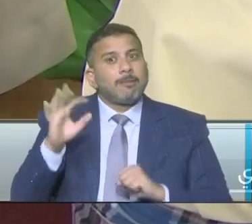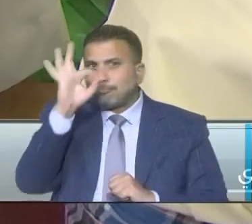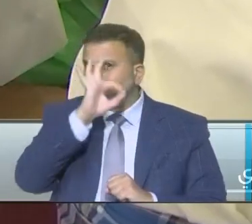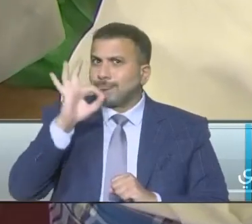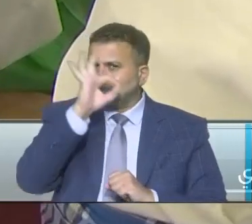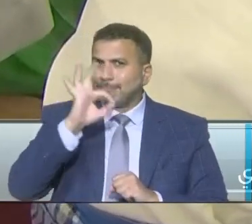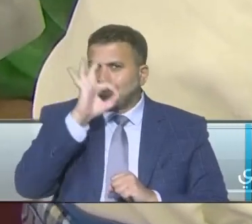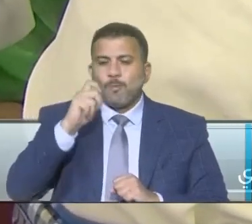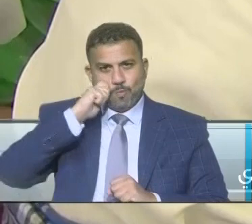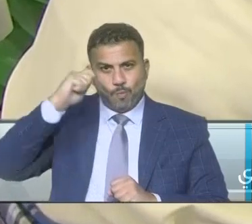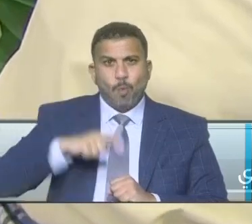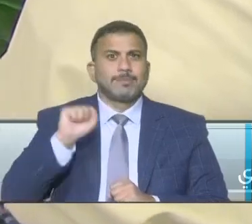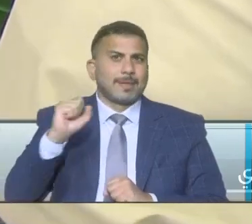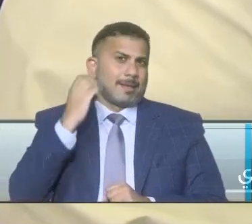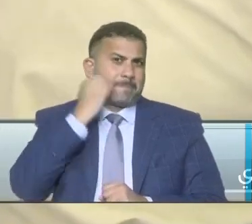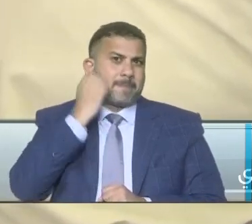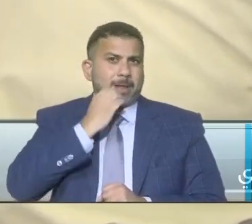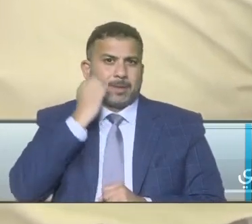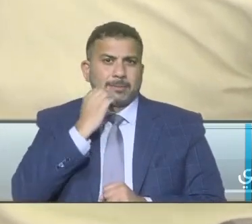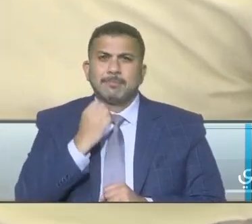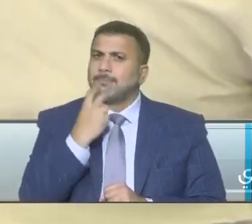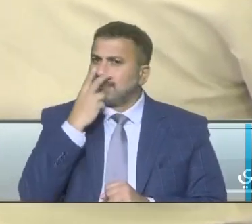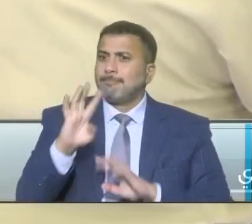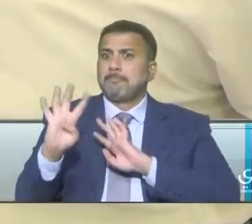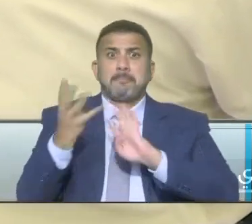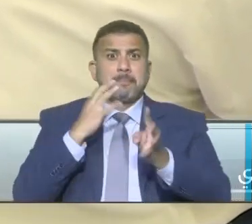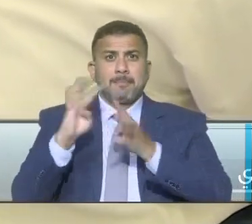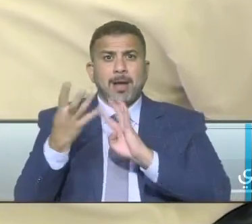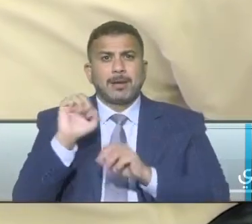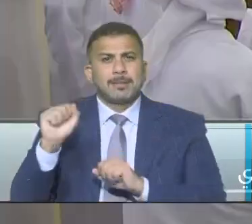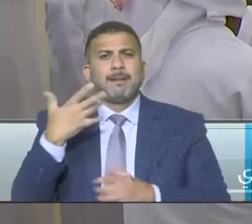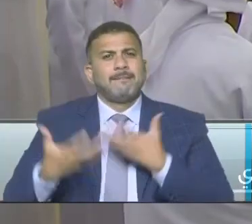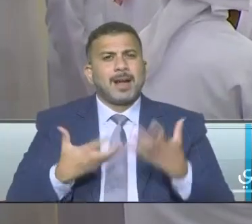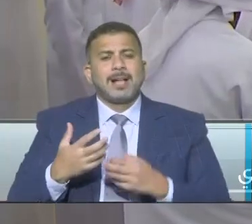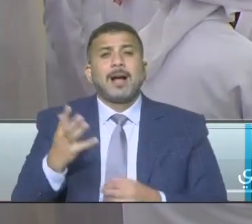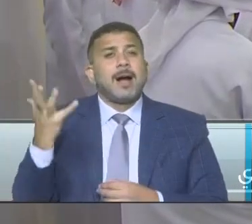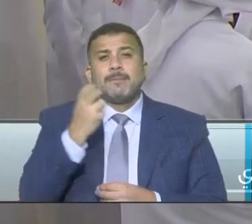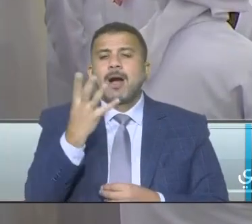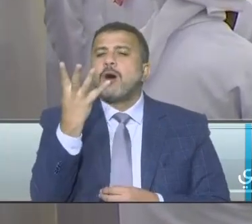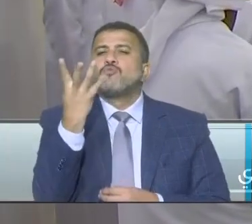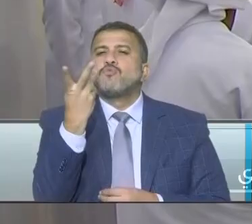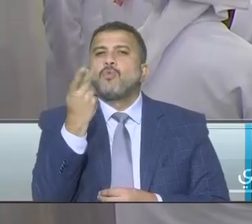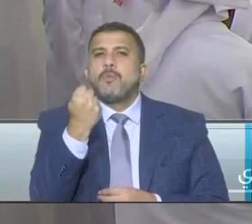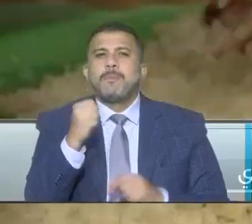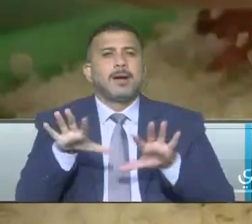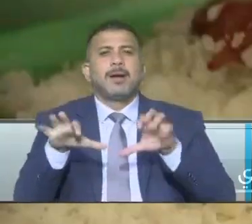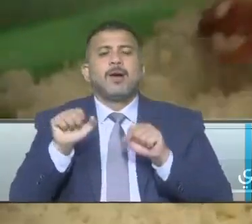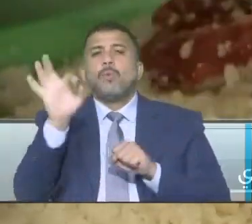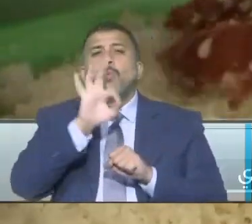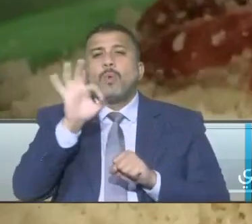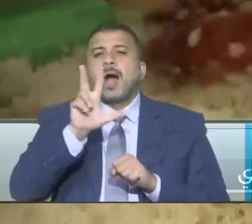فلكلور وطني اماراتي ويشهد المهرجان الذي تقام فعالياته على مدار ارب ايام في جزيره